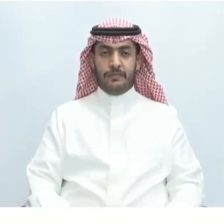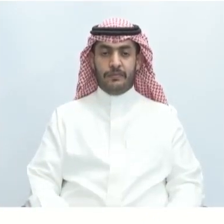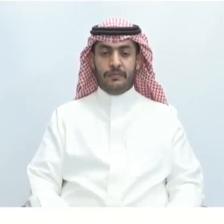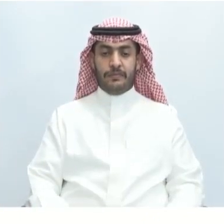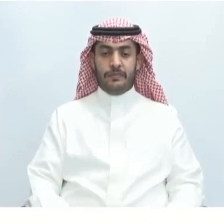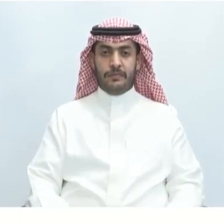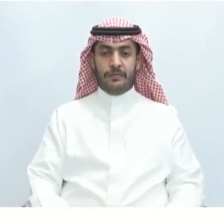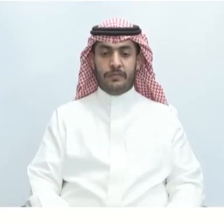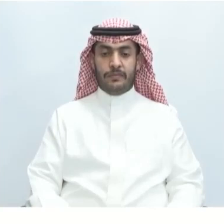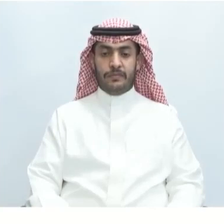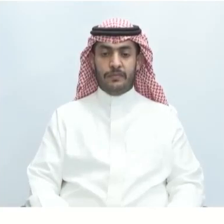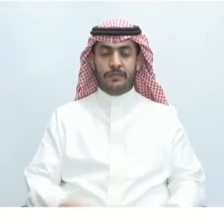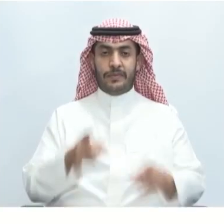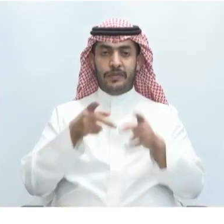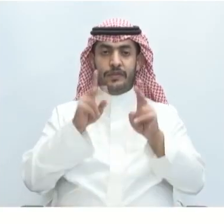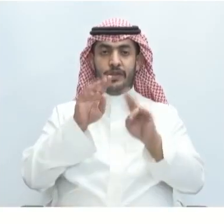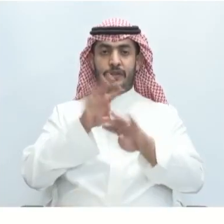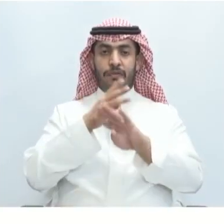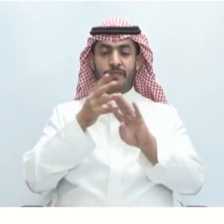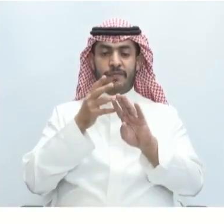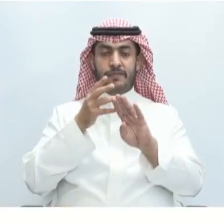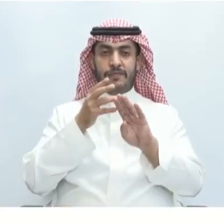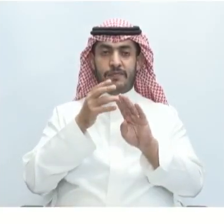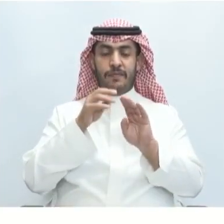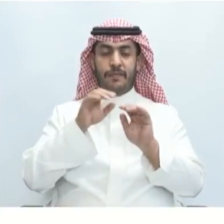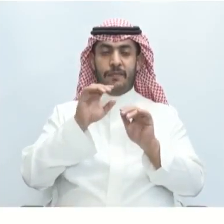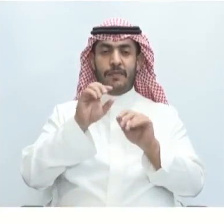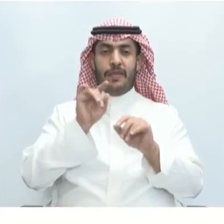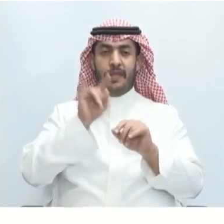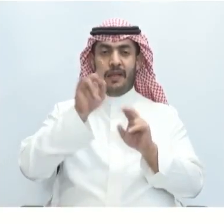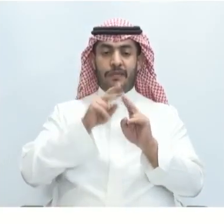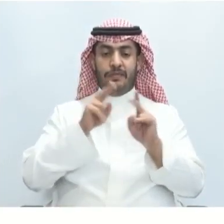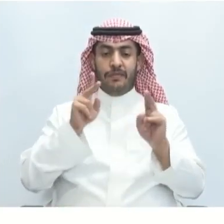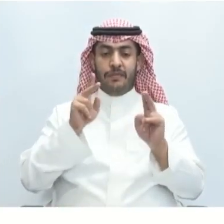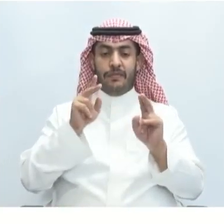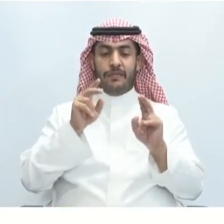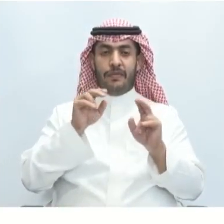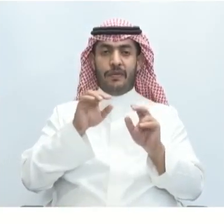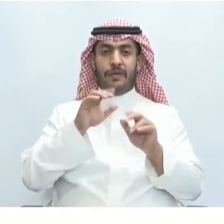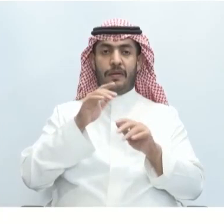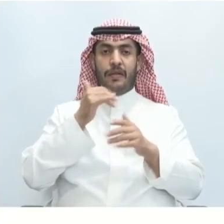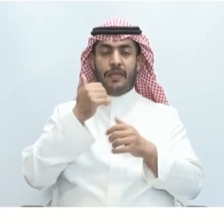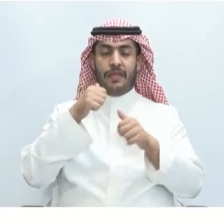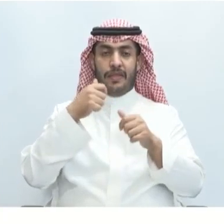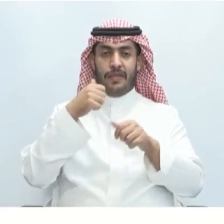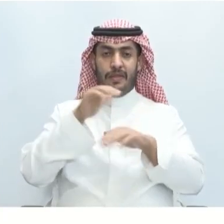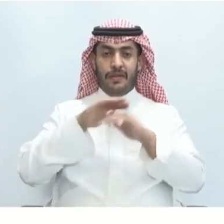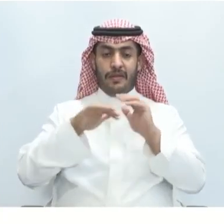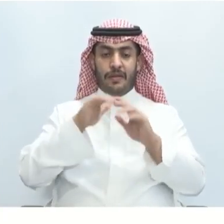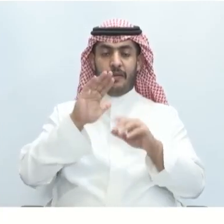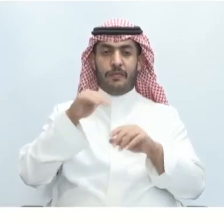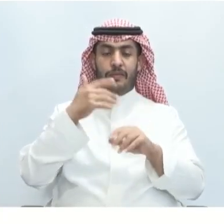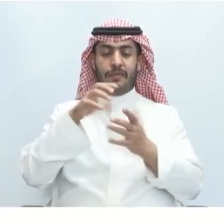ذكرنا مهامك هي انشاء الجدول وتوزيع الطائرات على المسارات يدويا بعد ذلك نسخ